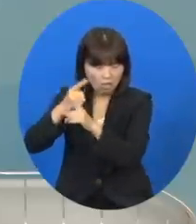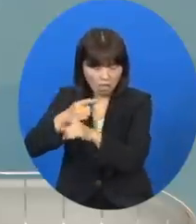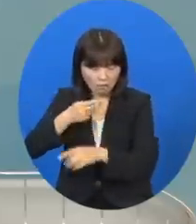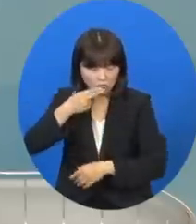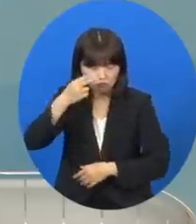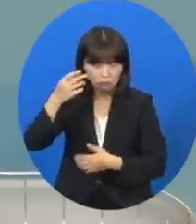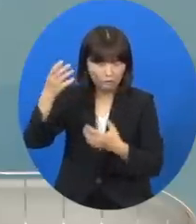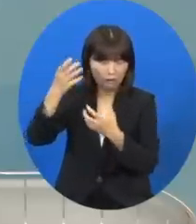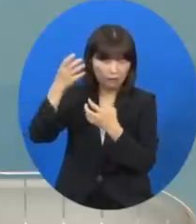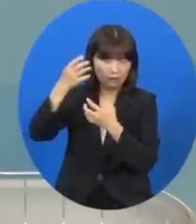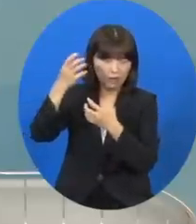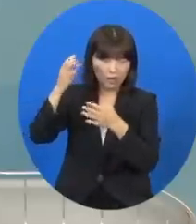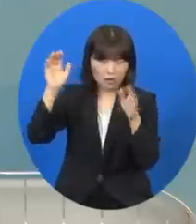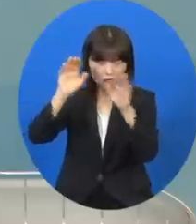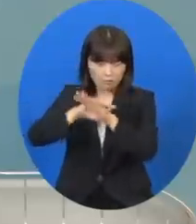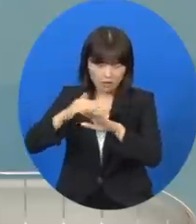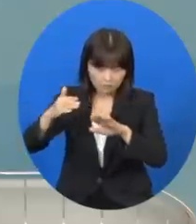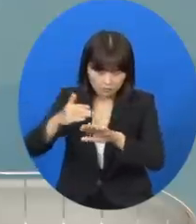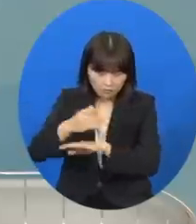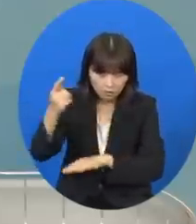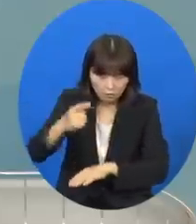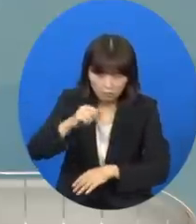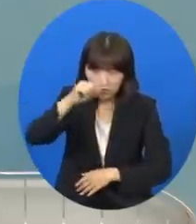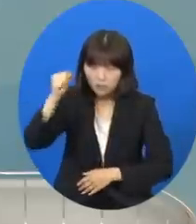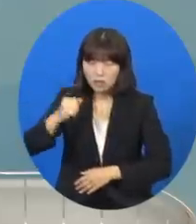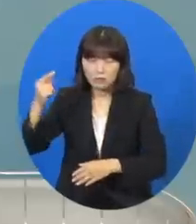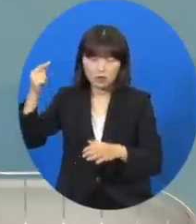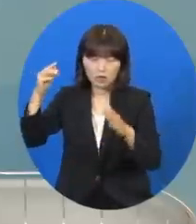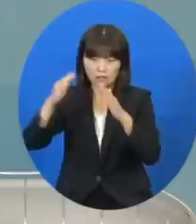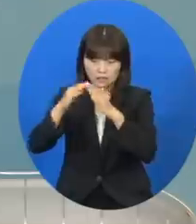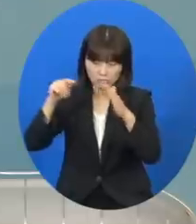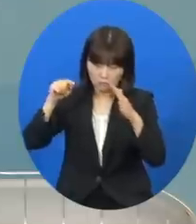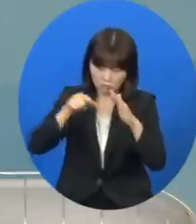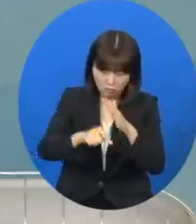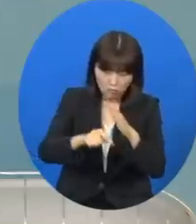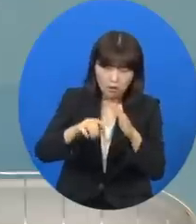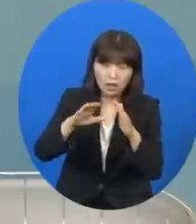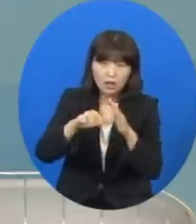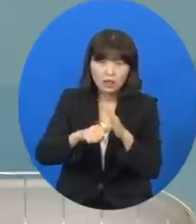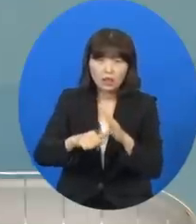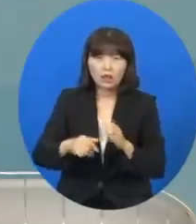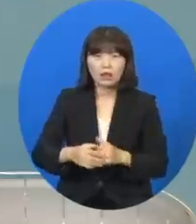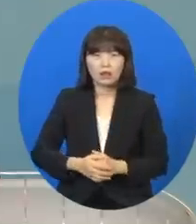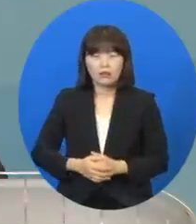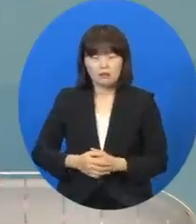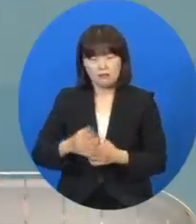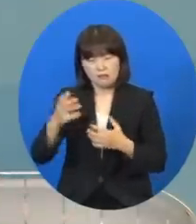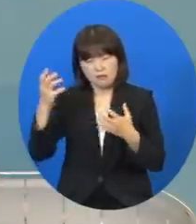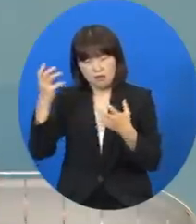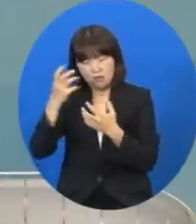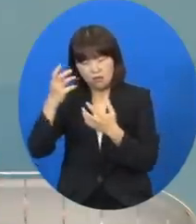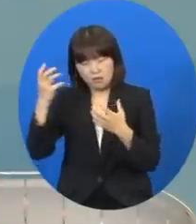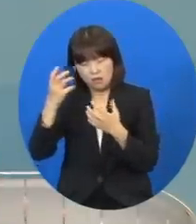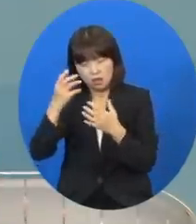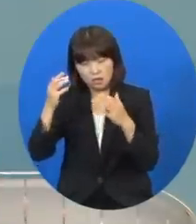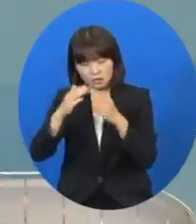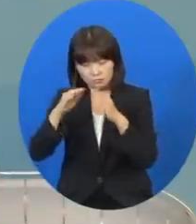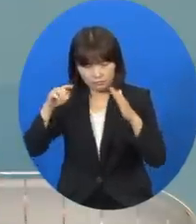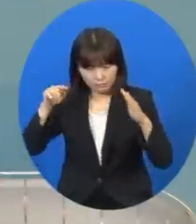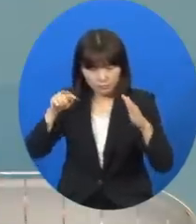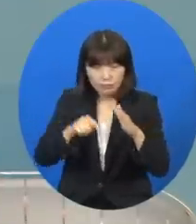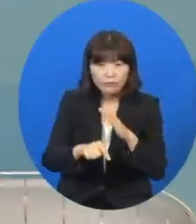취해서 밤늦게 오든지 새벽에서야 오든지 하여튼 완전히 인사불성이 된 채로 집에